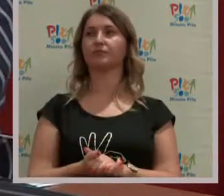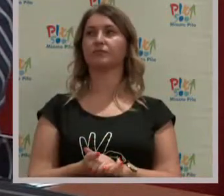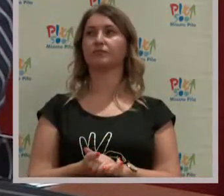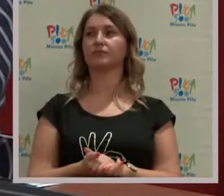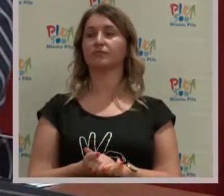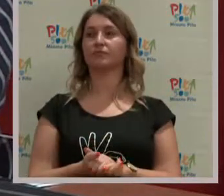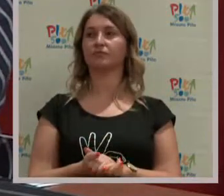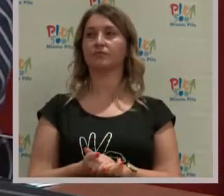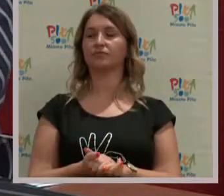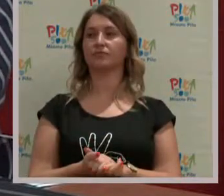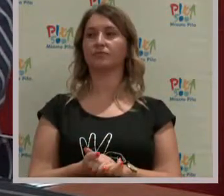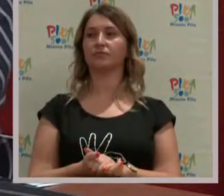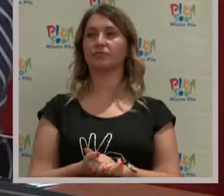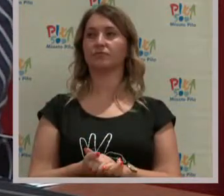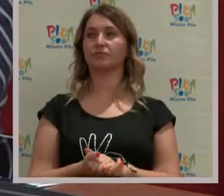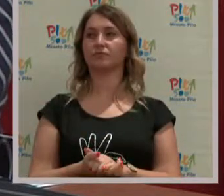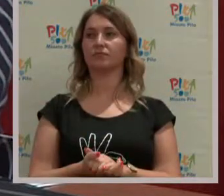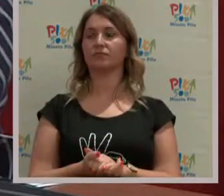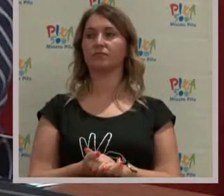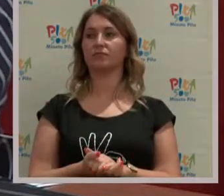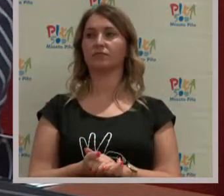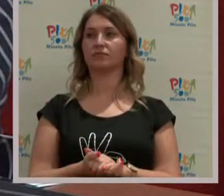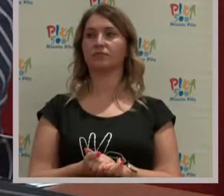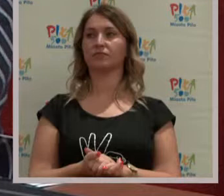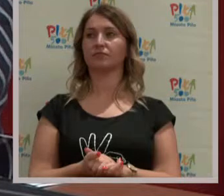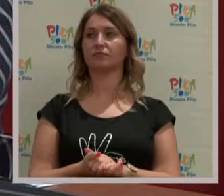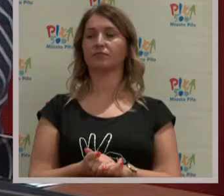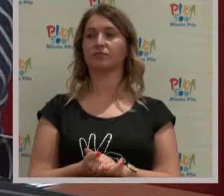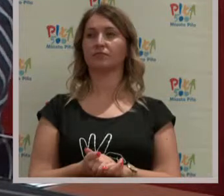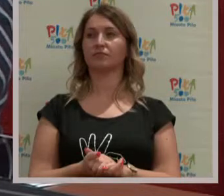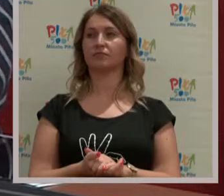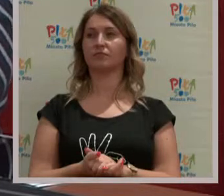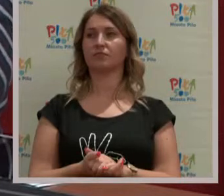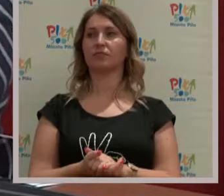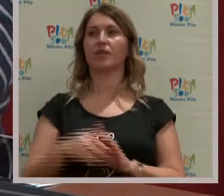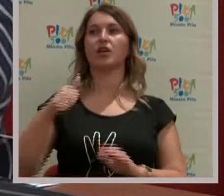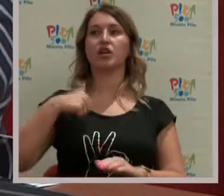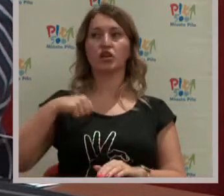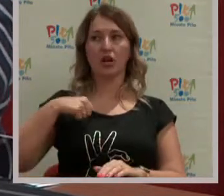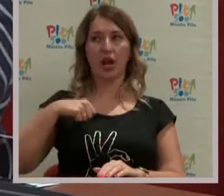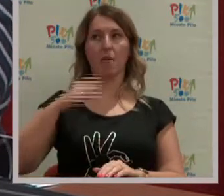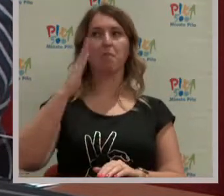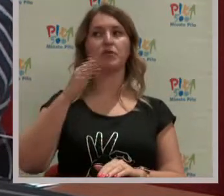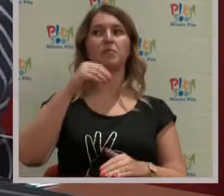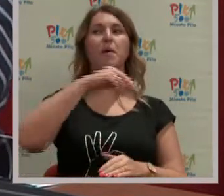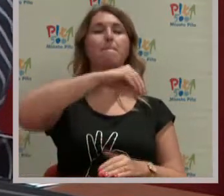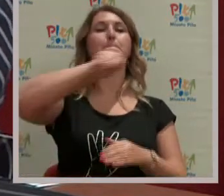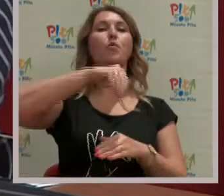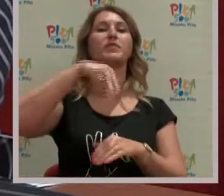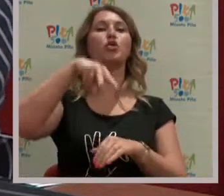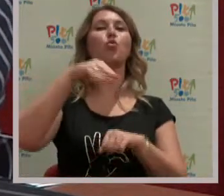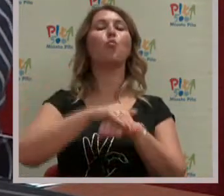takiego że jesteśmy w tej chwili na przeddzień podpisania stosownych aneksów z Urzędem Marszałkowskim do